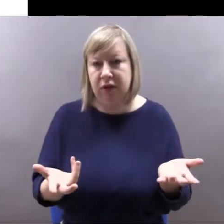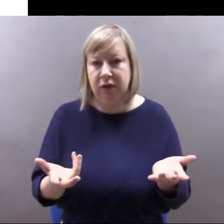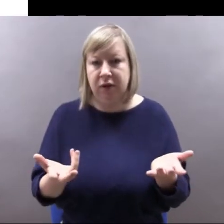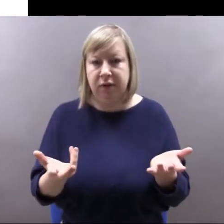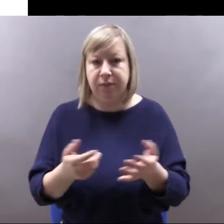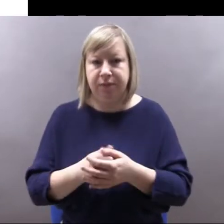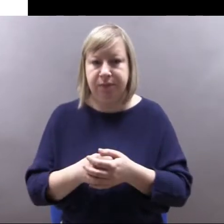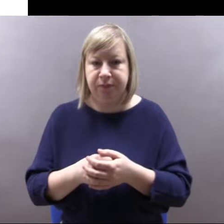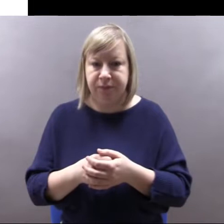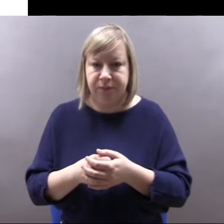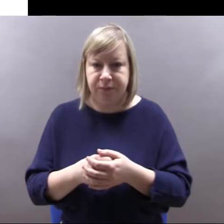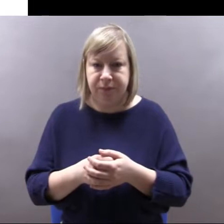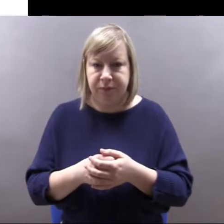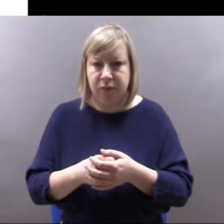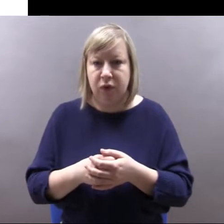skoordynowanych i